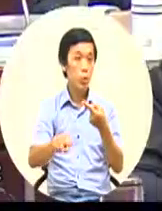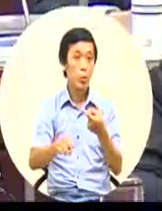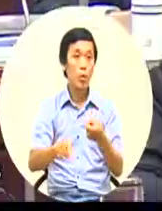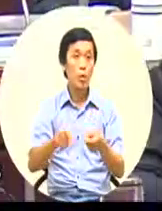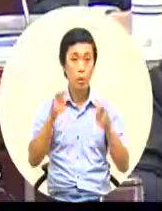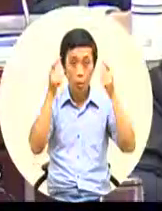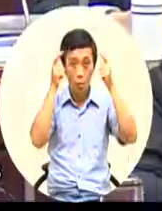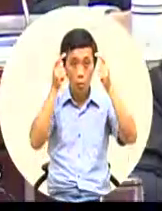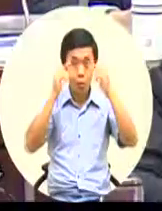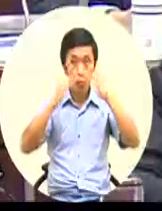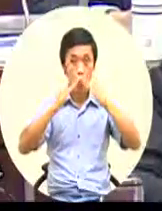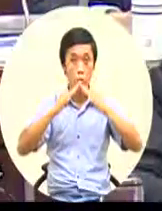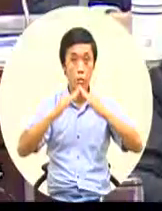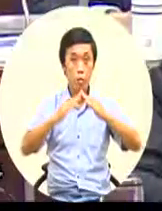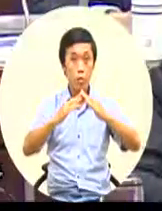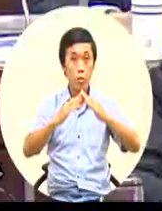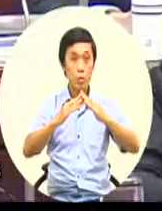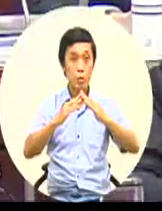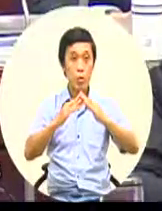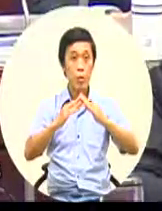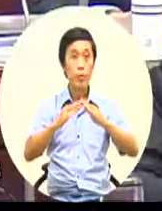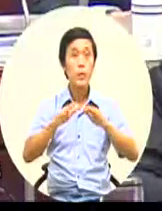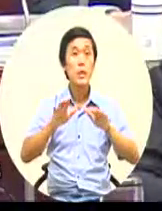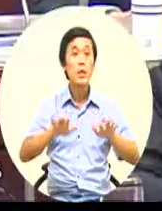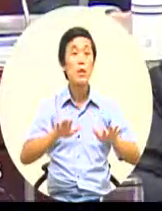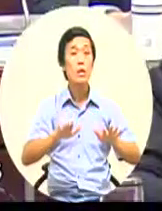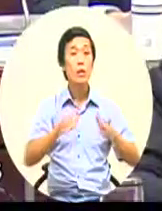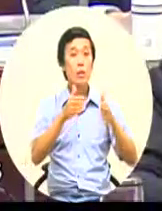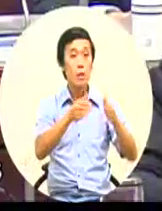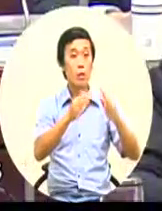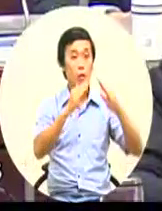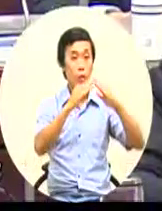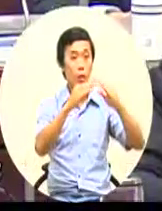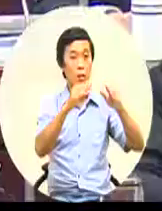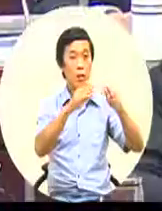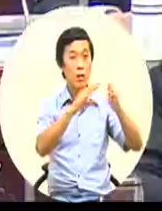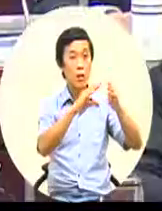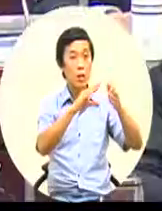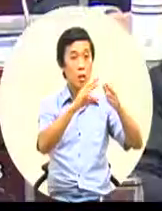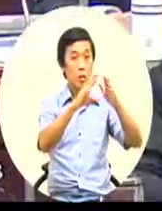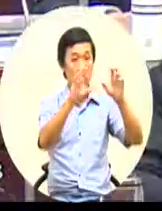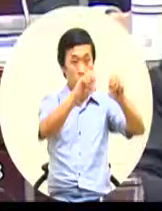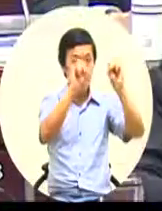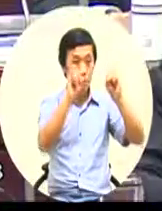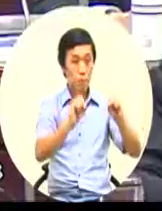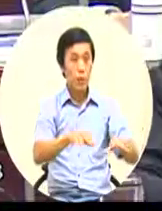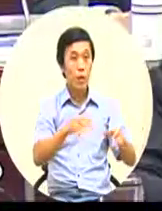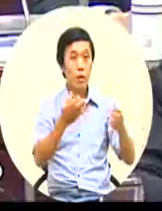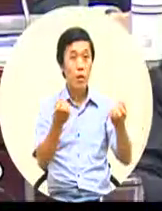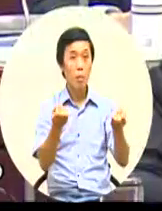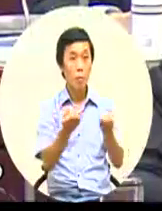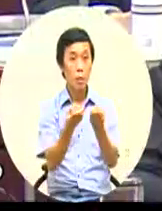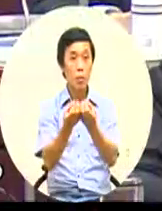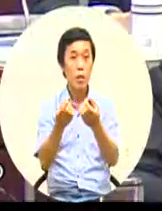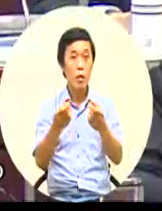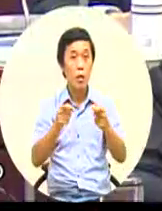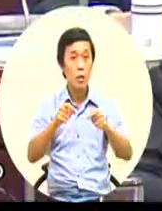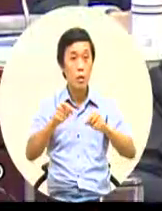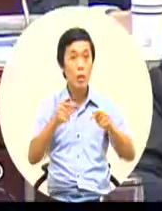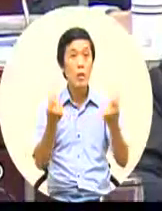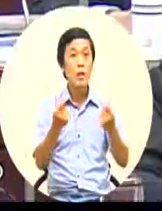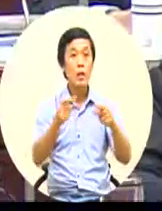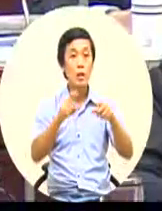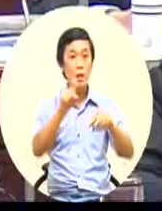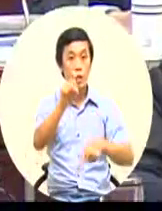市。所有今天几个拆迁的案，如果像我们石前路的打